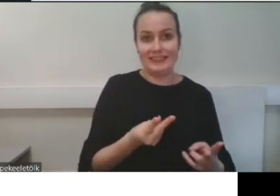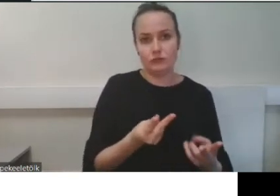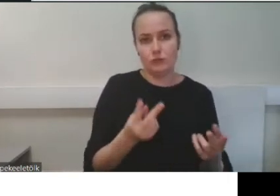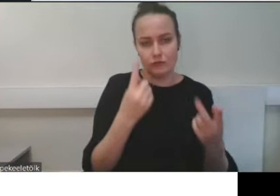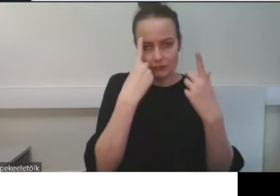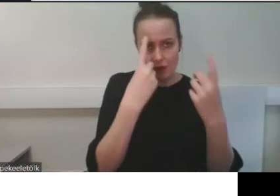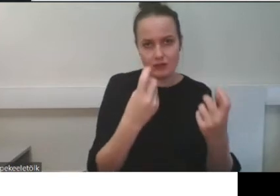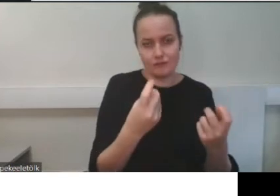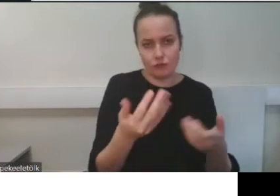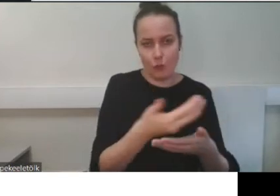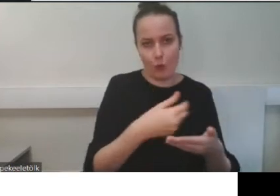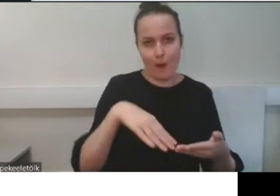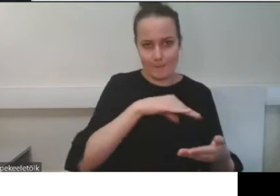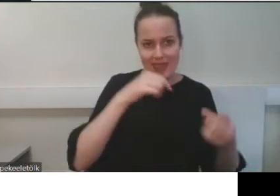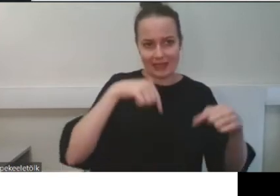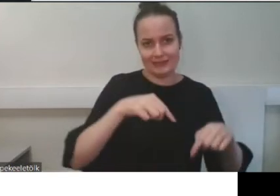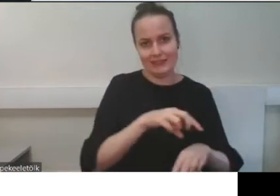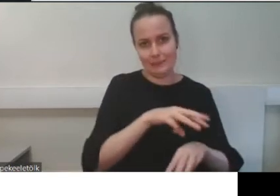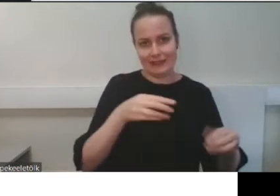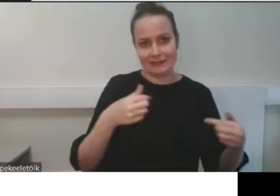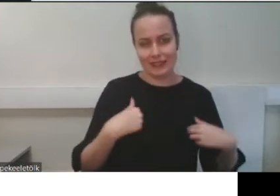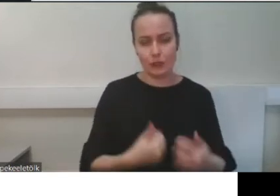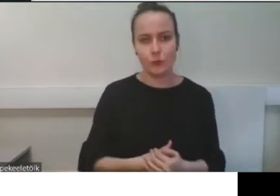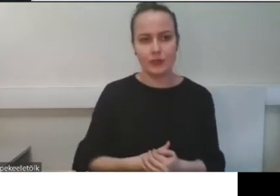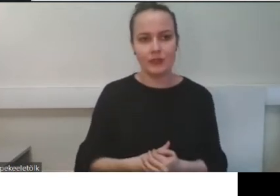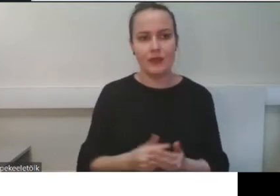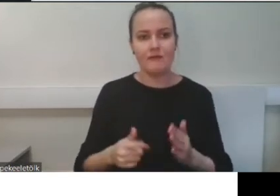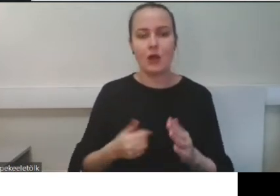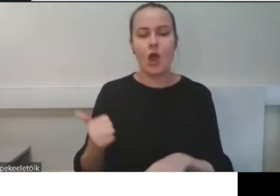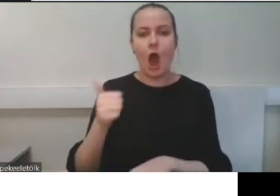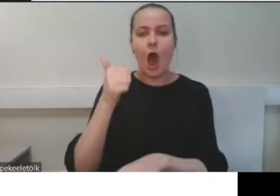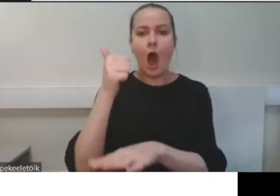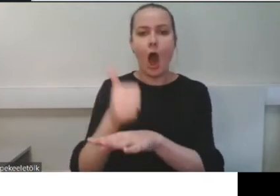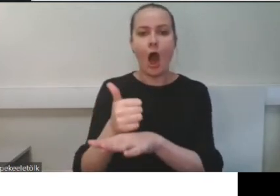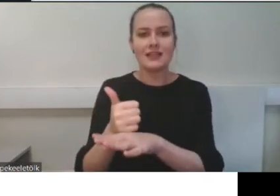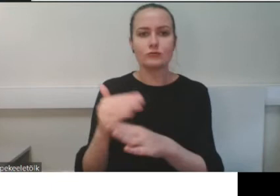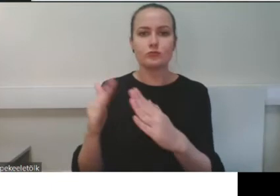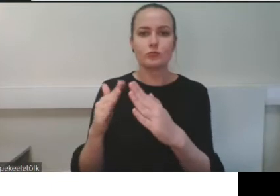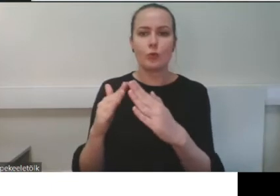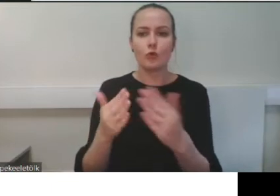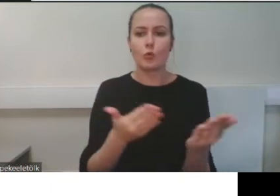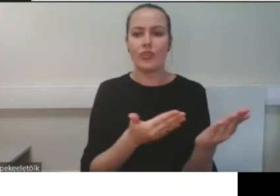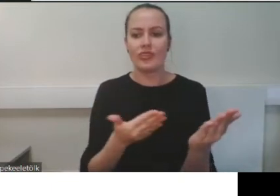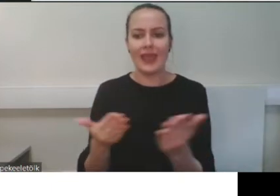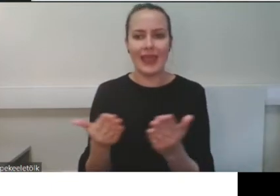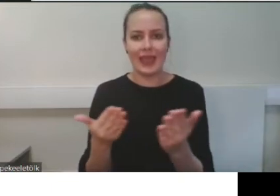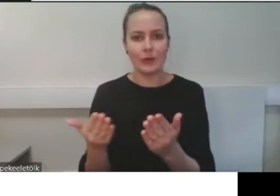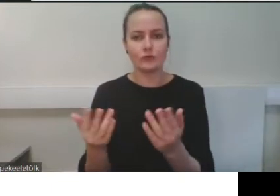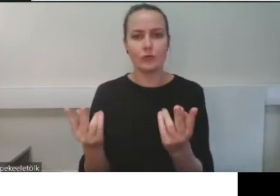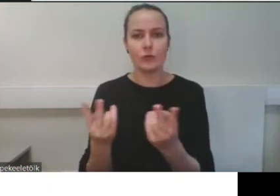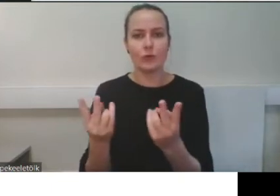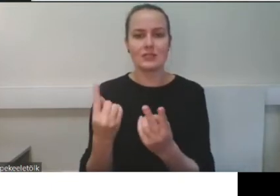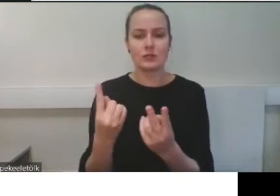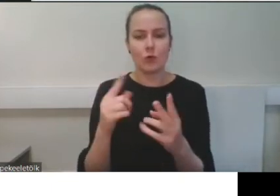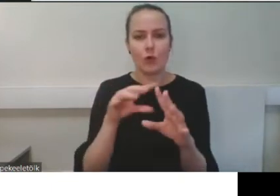eri vajaduse peale, sest tegelikult ju kohalik omavalitsus võib osutada teenuseid ka